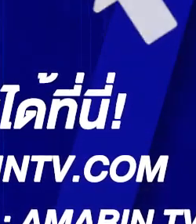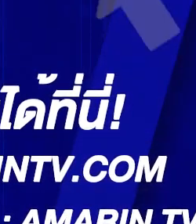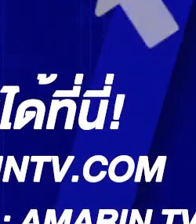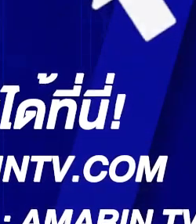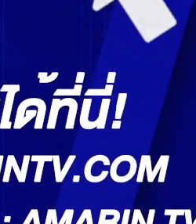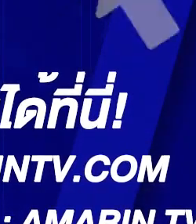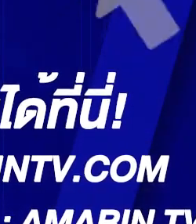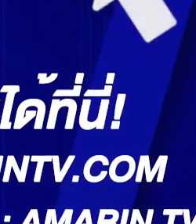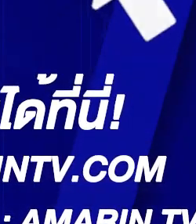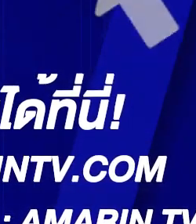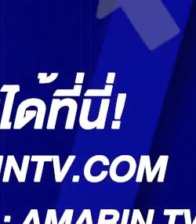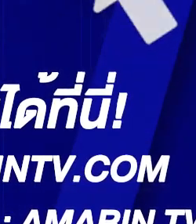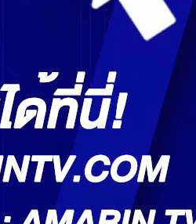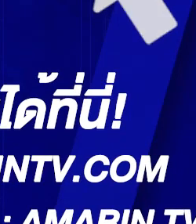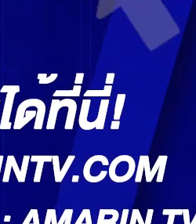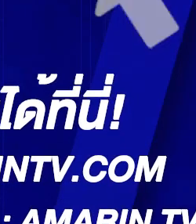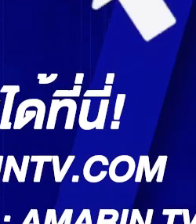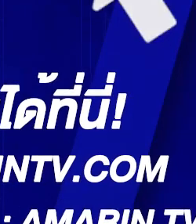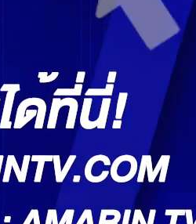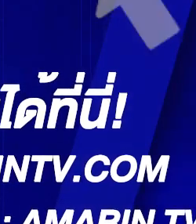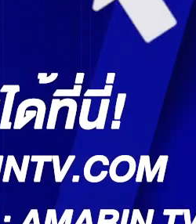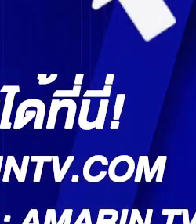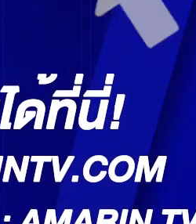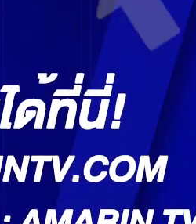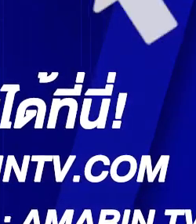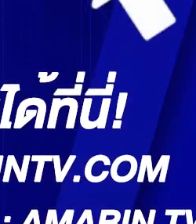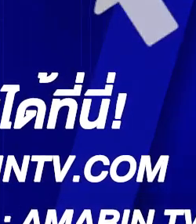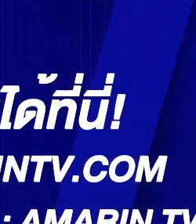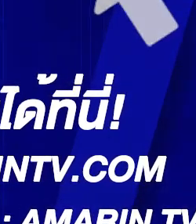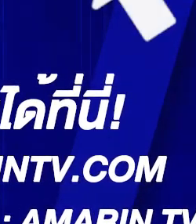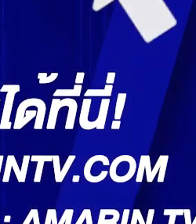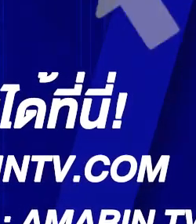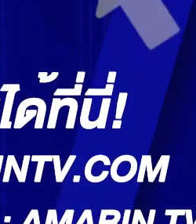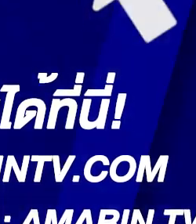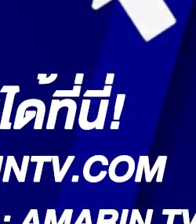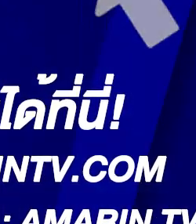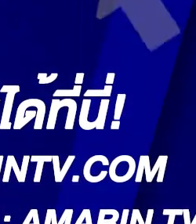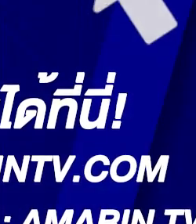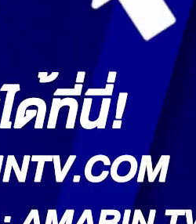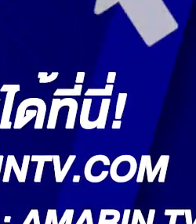แต่เวลา 11:00 น.เป็นต้นไปทางอมรินทร์ทีวี HD ช่อง 34ที่นี่ที่เดียวครับ